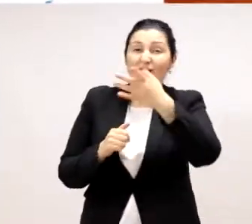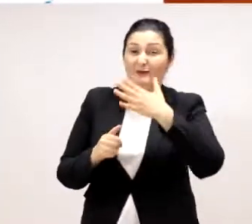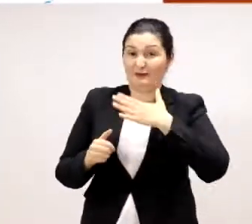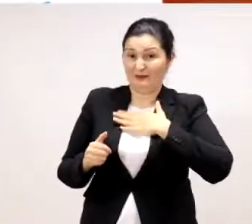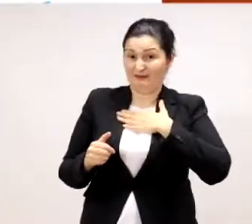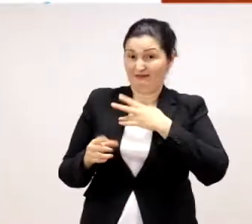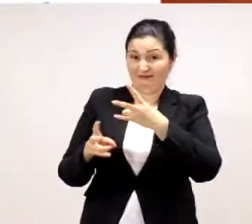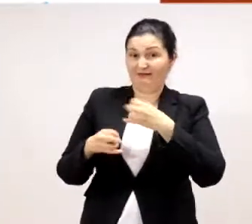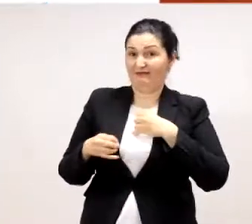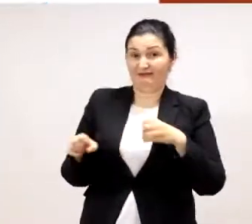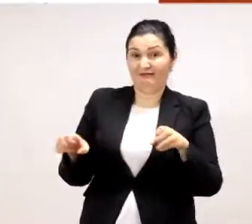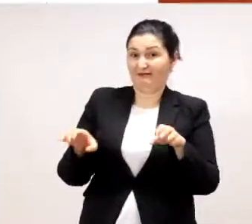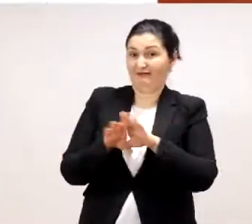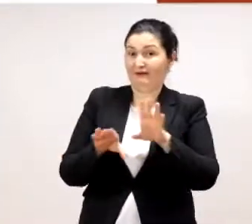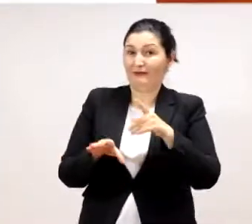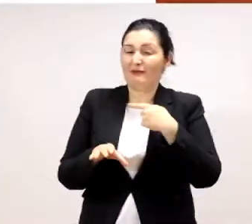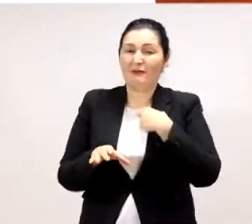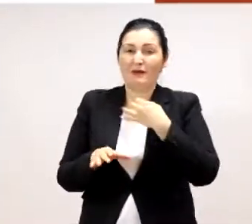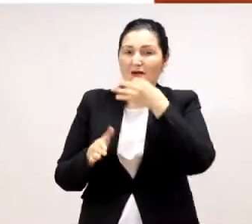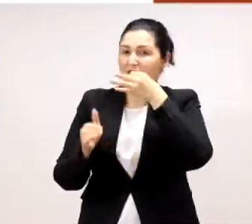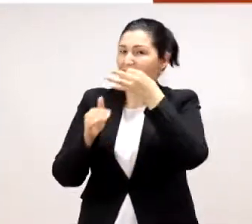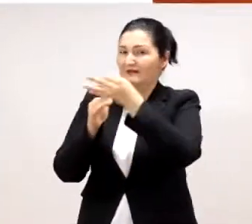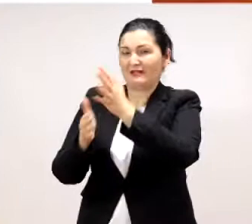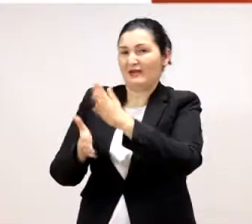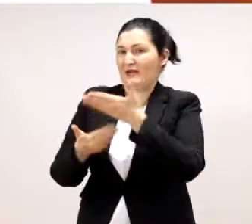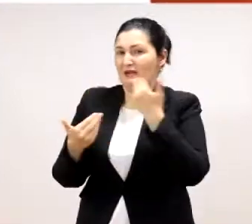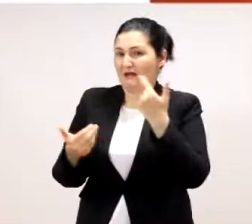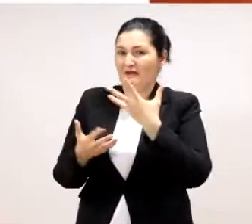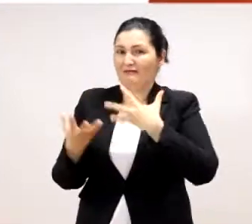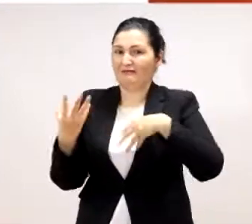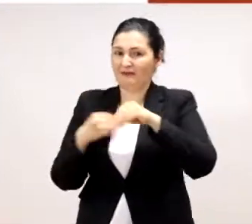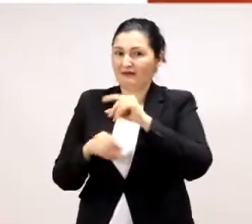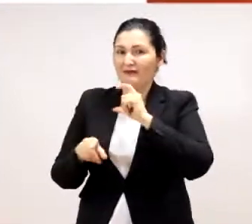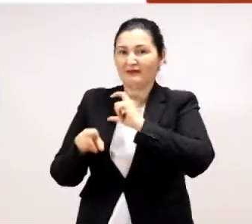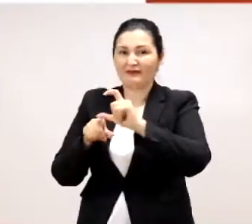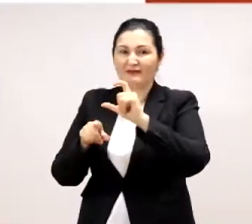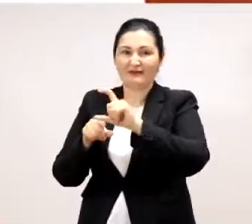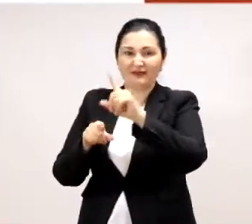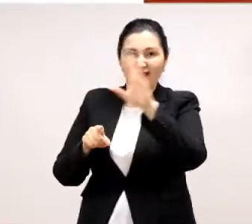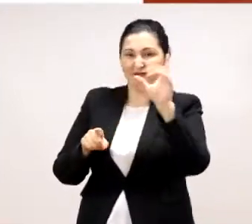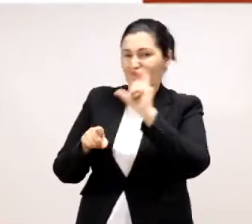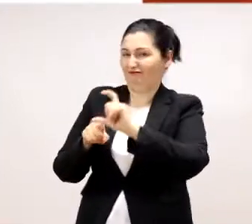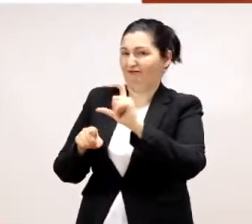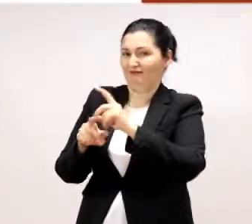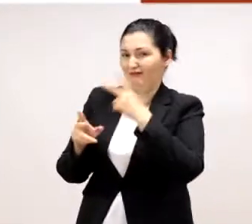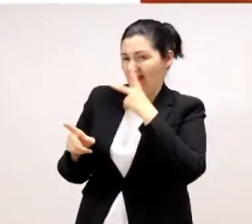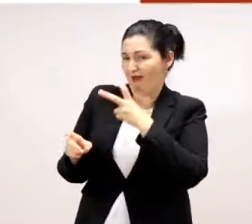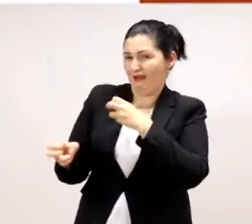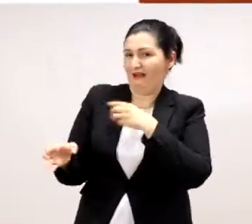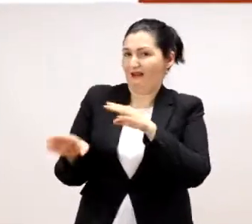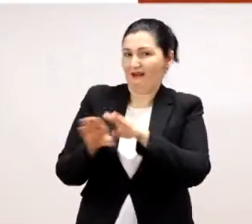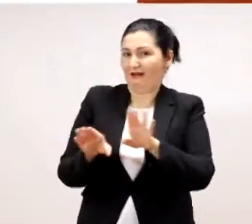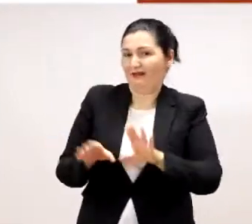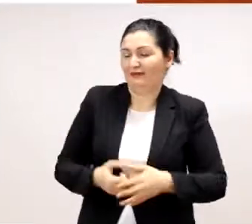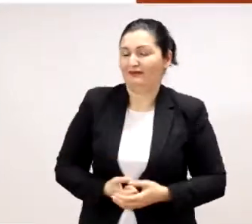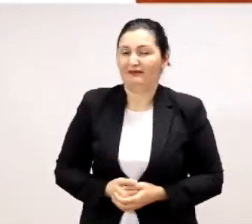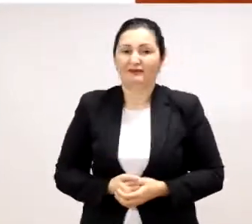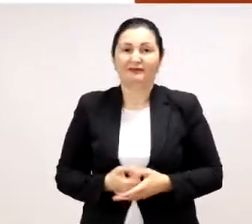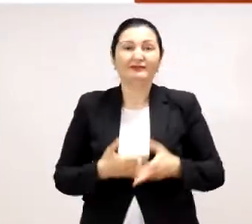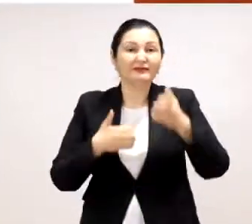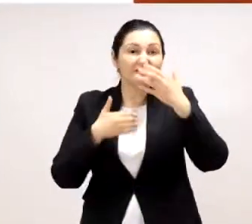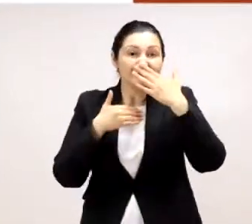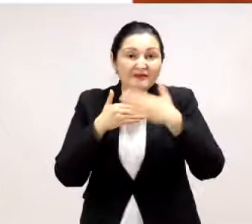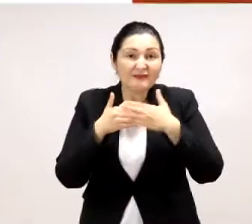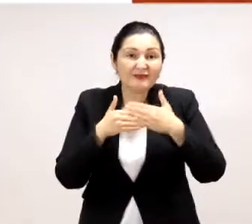ما نبودی، لیکن ما چیزی نگفتیم که، نیدو براوردن میخک ها. این اسنا گل نرگیس که